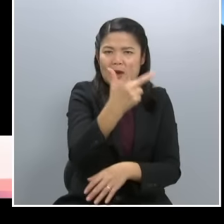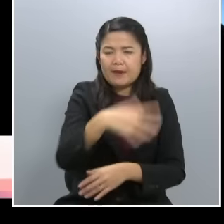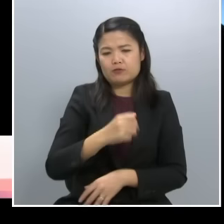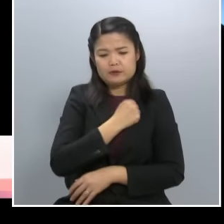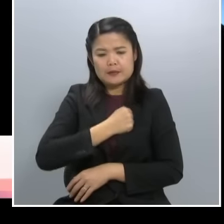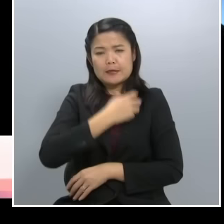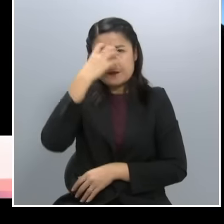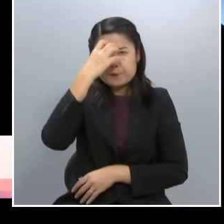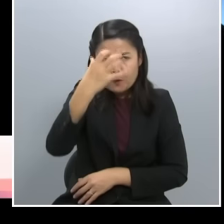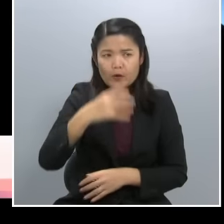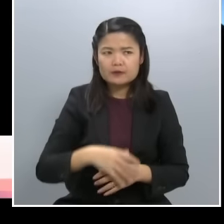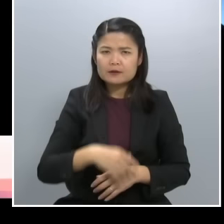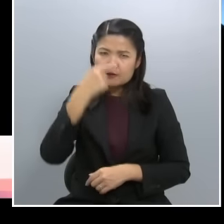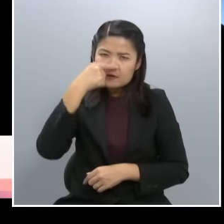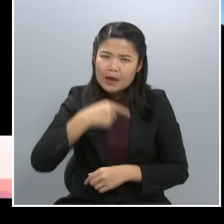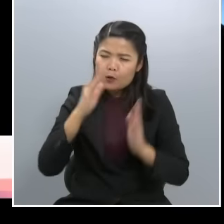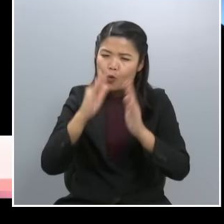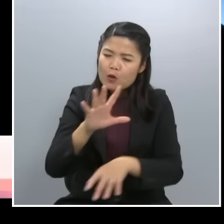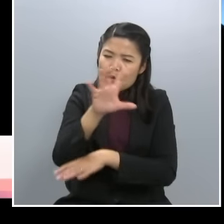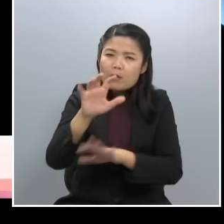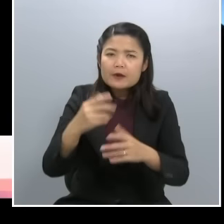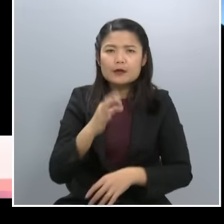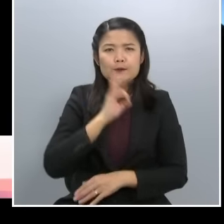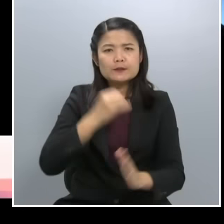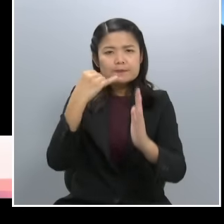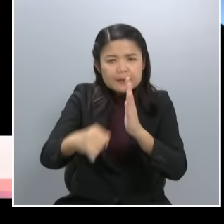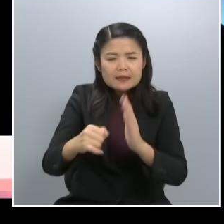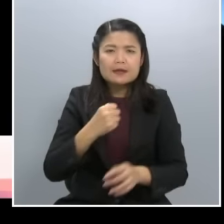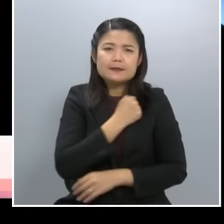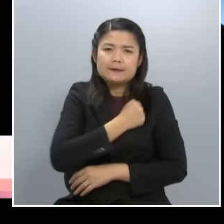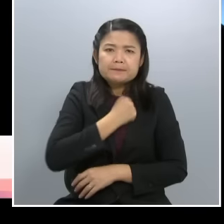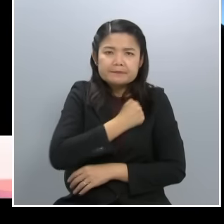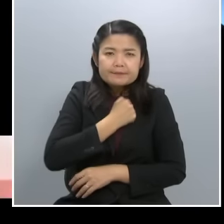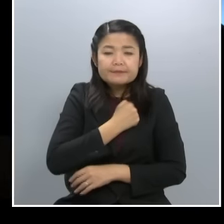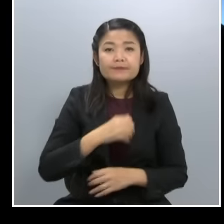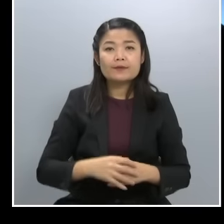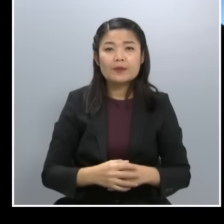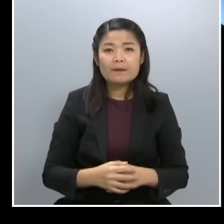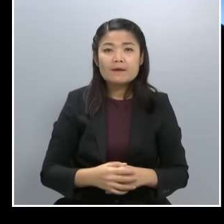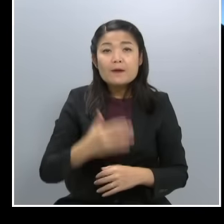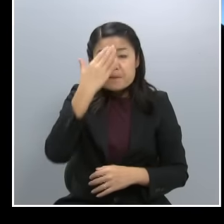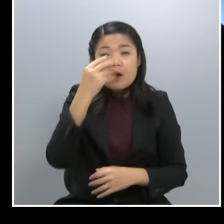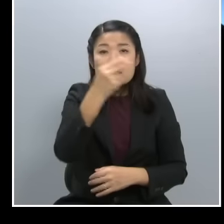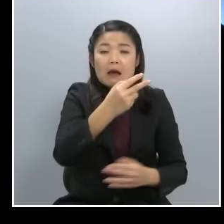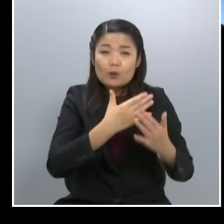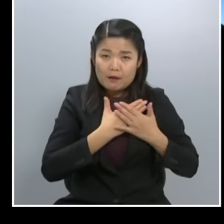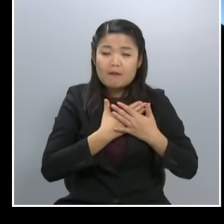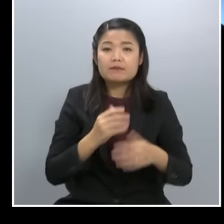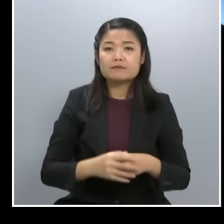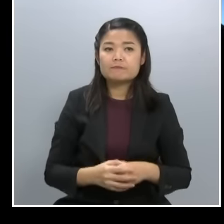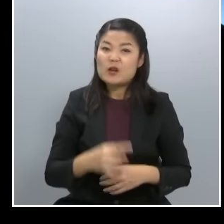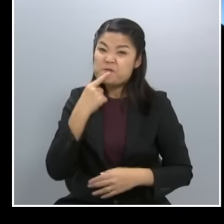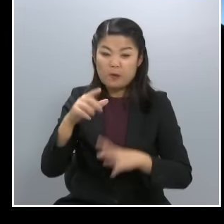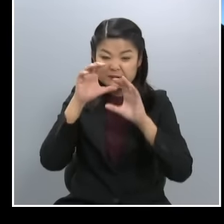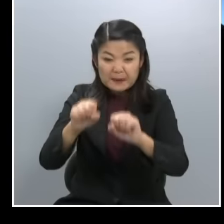คนไทยด้วยกันมันจะหลอกได้ขนาดนี้ค่ะรู้สึกผิดด้วยค่ะแล้วก็ก็ที่เสียใจที่เกิดเรื่องกับหลานเพราะหลานก็รักเรามากดำเนินคดีให้ถึงที่สุดเลยมั้ย